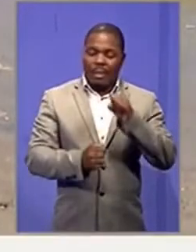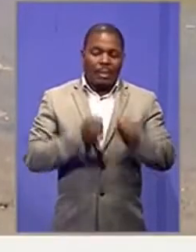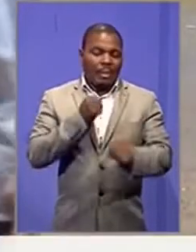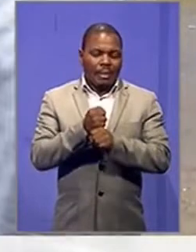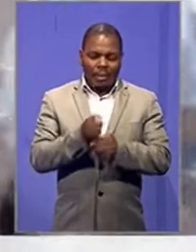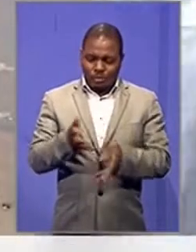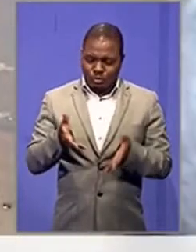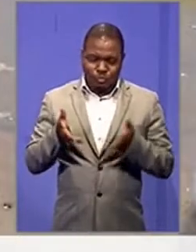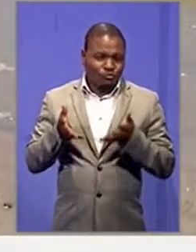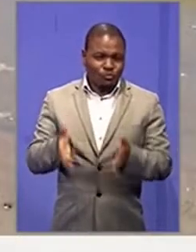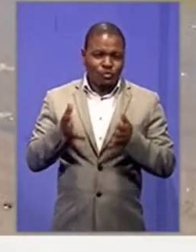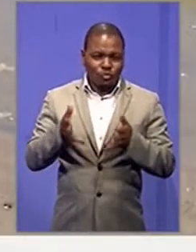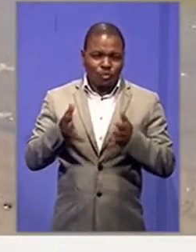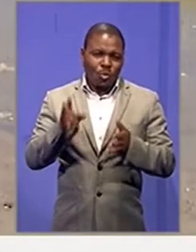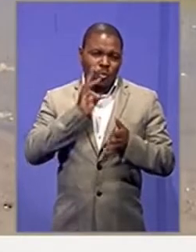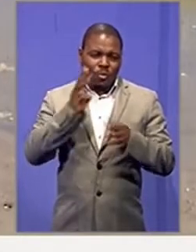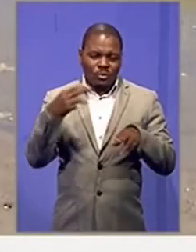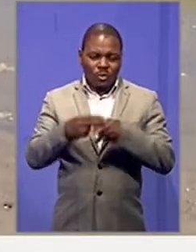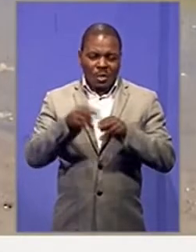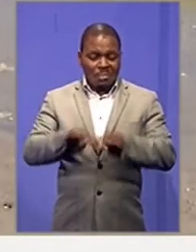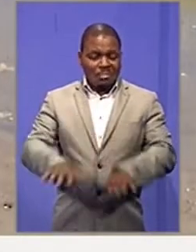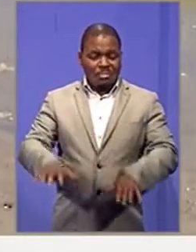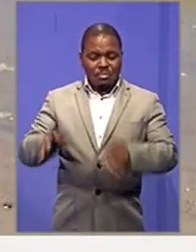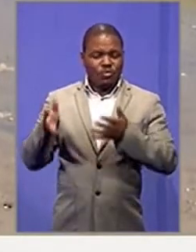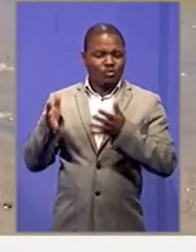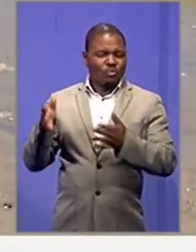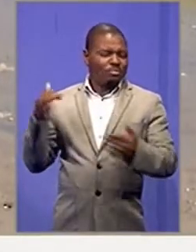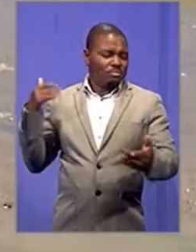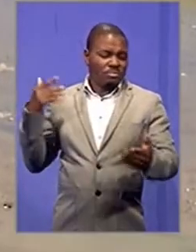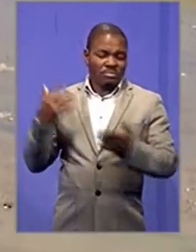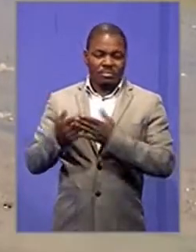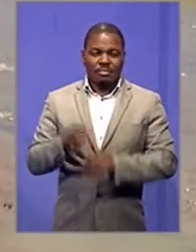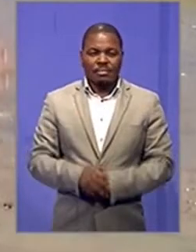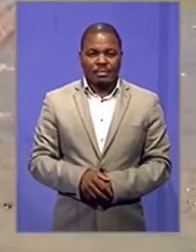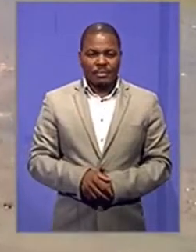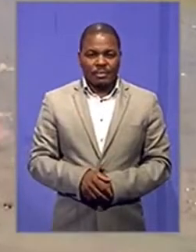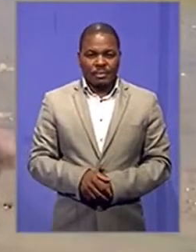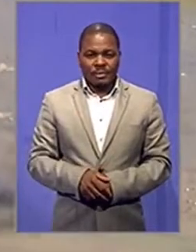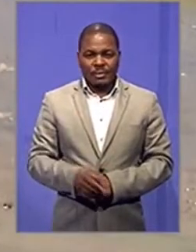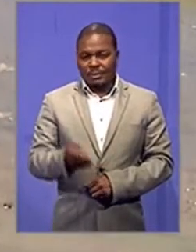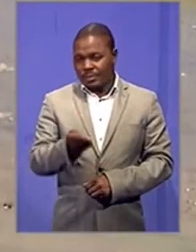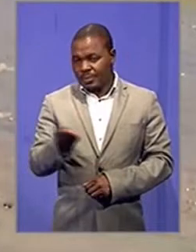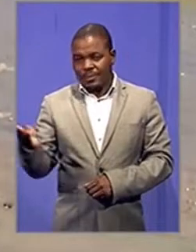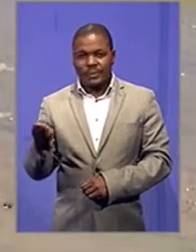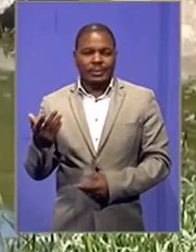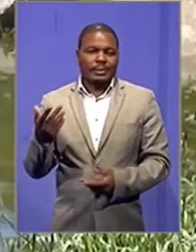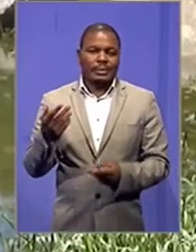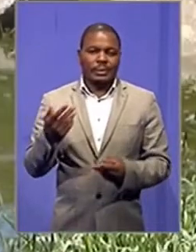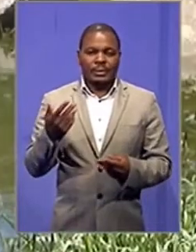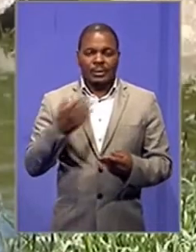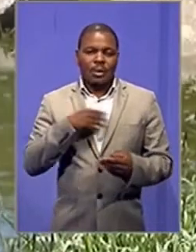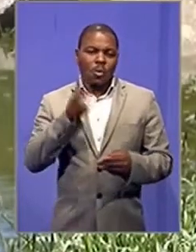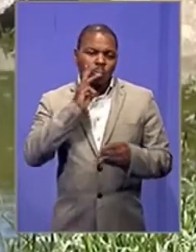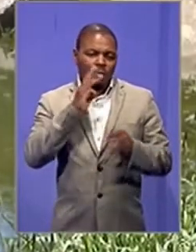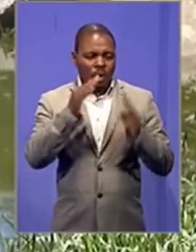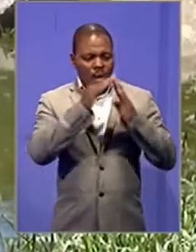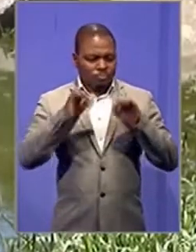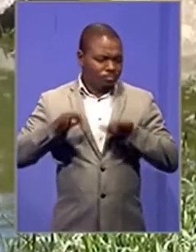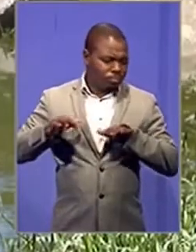hara metsi a. Go jang? Bona ke dikalfutu metsi a tletse le khatun le